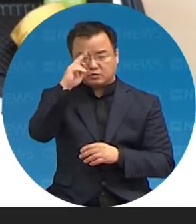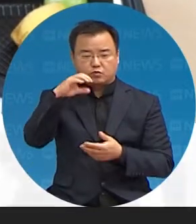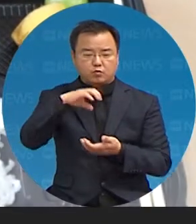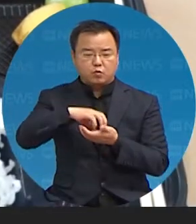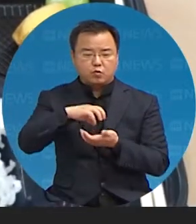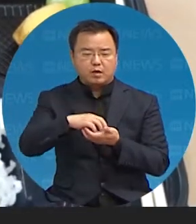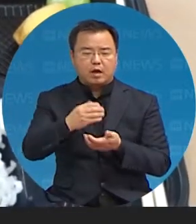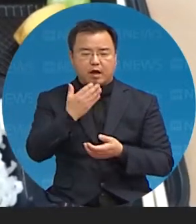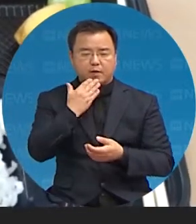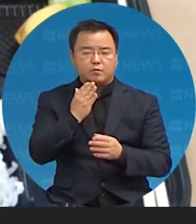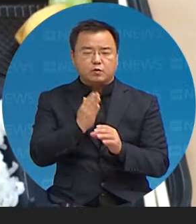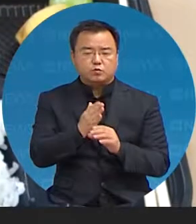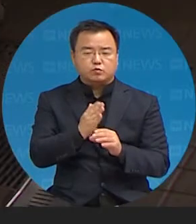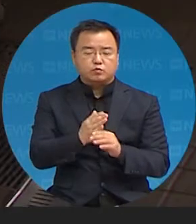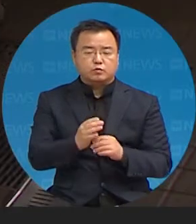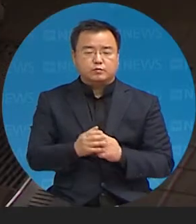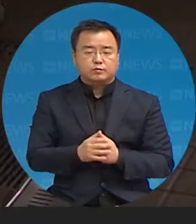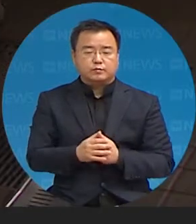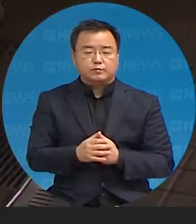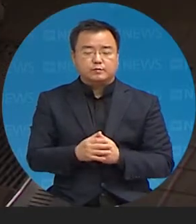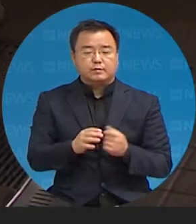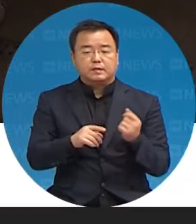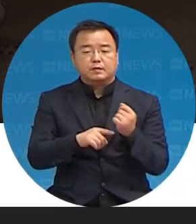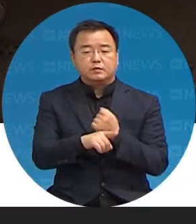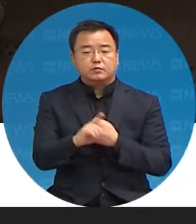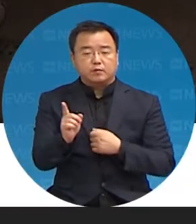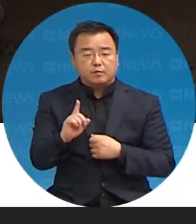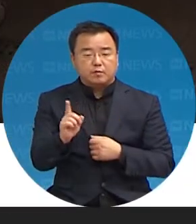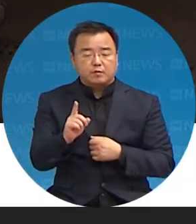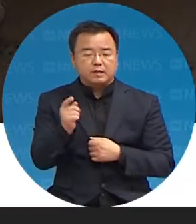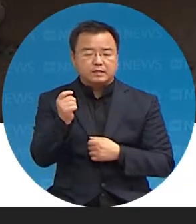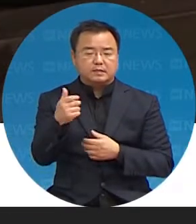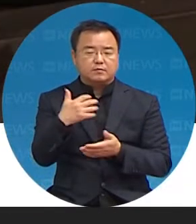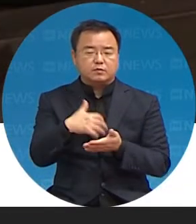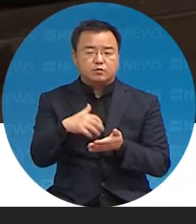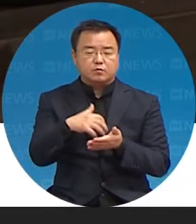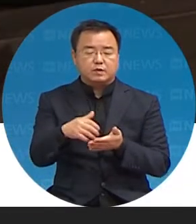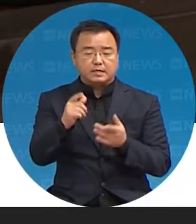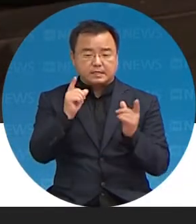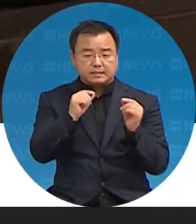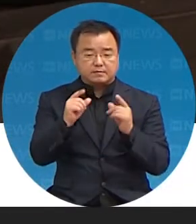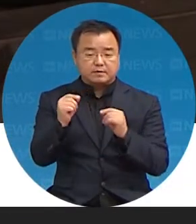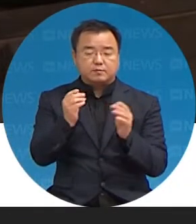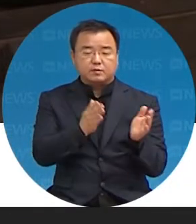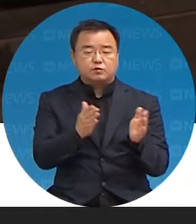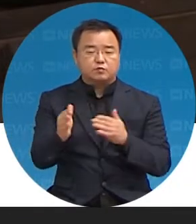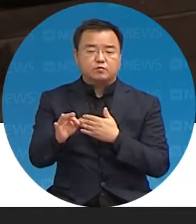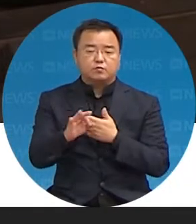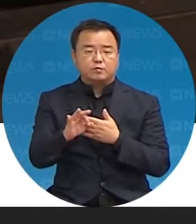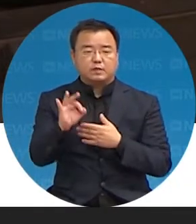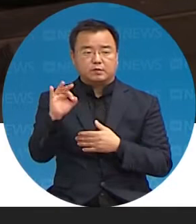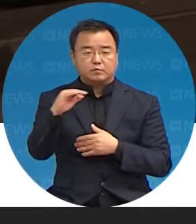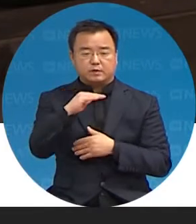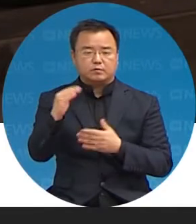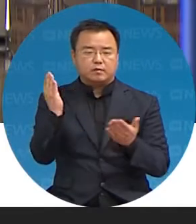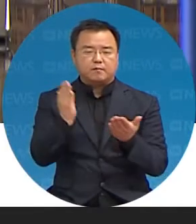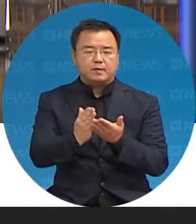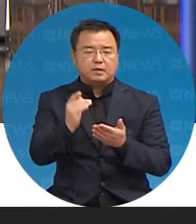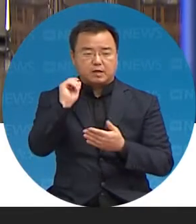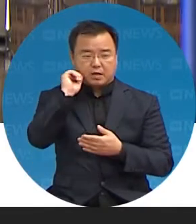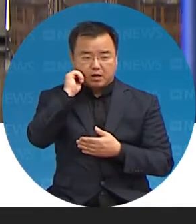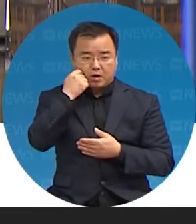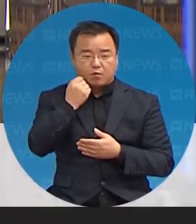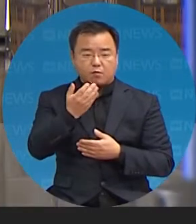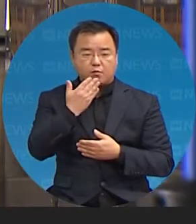떼우고 있는 실정입니다 이유를 알아보니 소규모로 급식을 할 경우 단가를 맞추기 어려워 식재료를